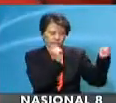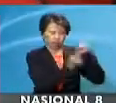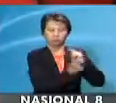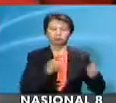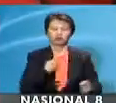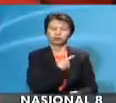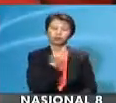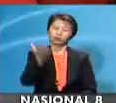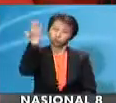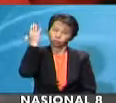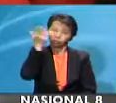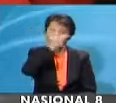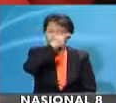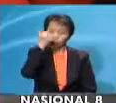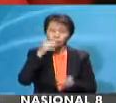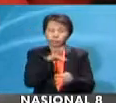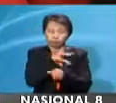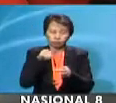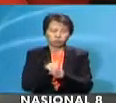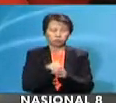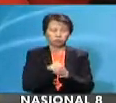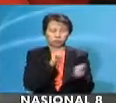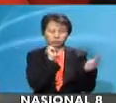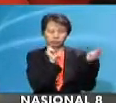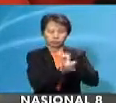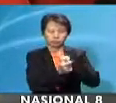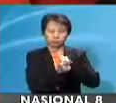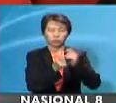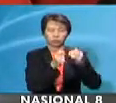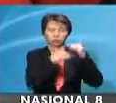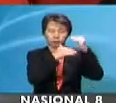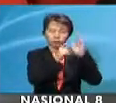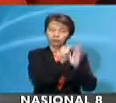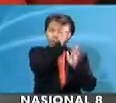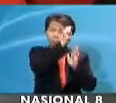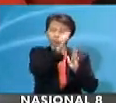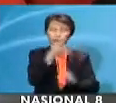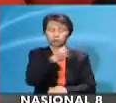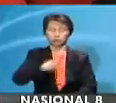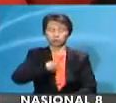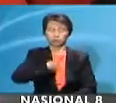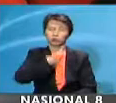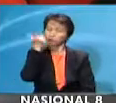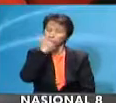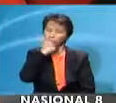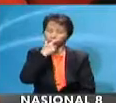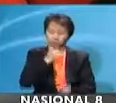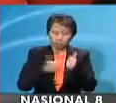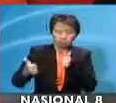lalu, kerana ianya melibatkan rombakan di peringkat nasional, dan saya tidak mahu